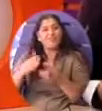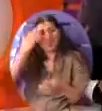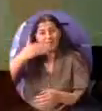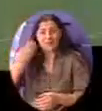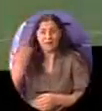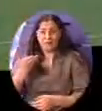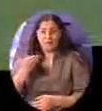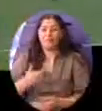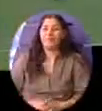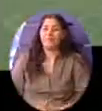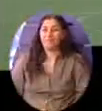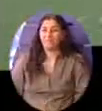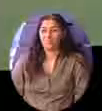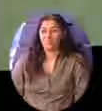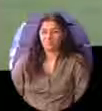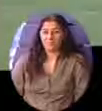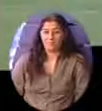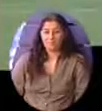הכוכבים.